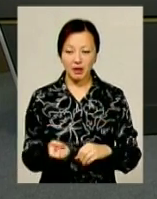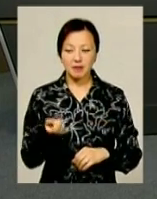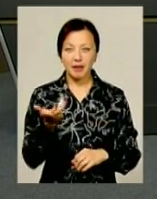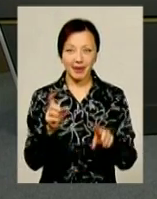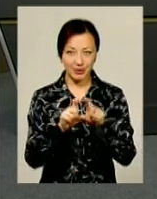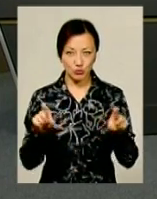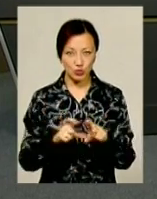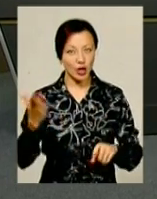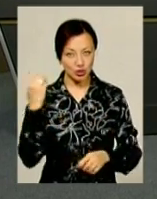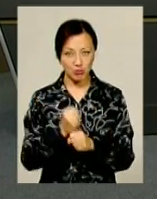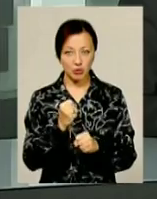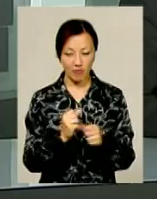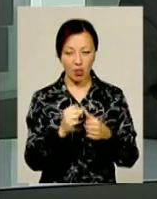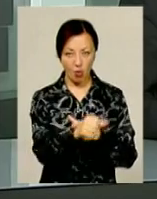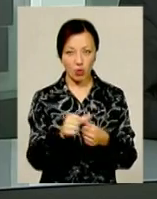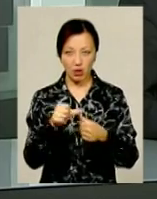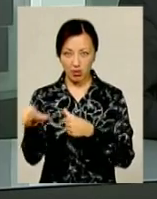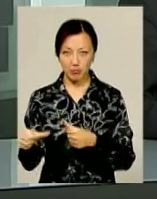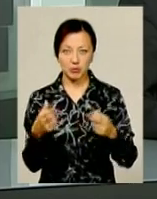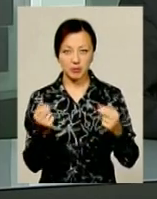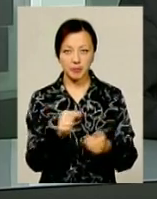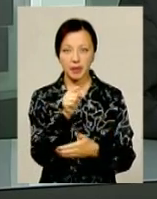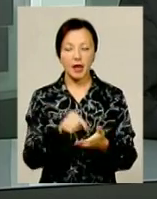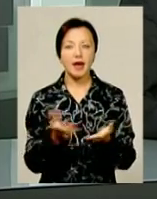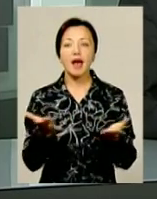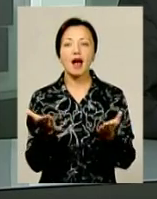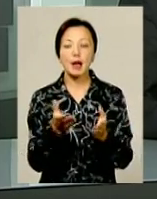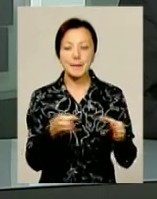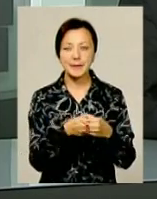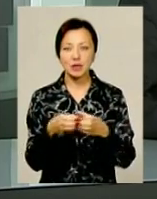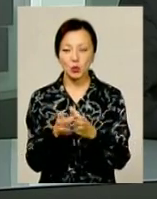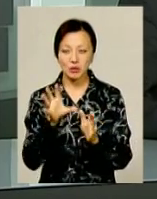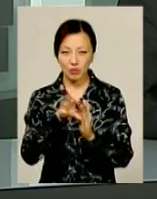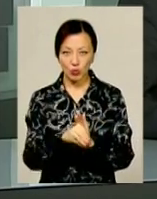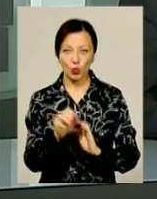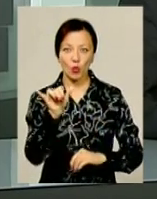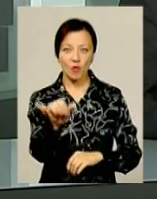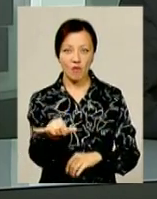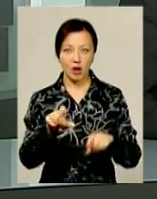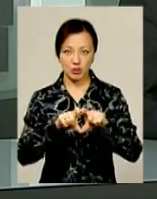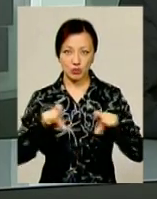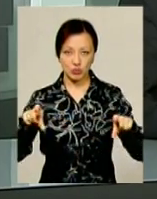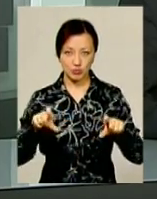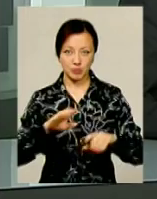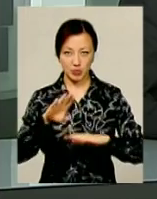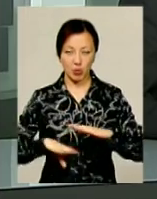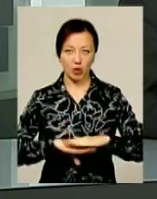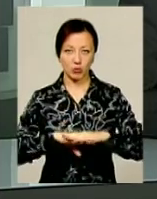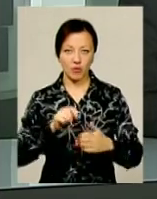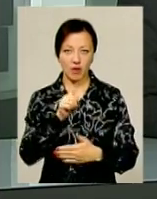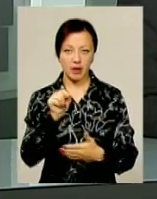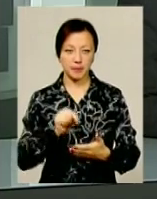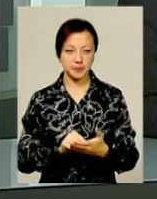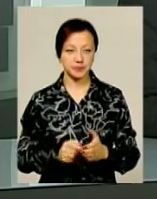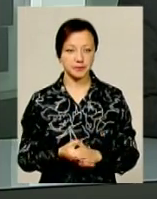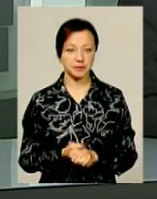раніше працювали автономно. Які саме підрозділи зараз знаходяться саме у вашому підпорядкуванні?